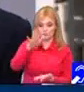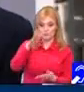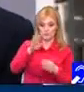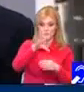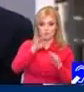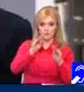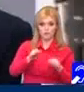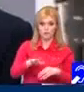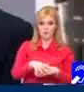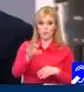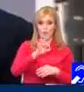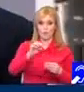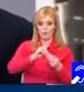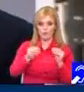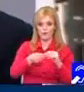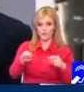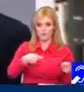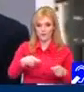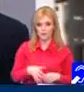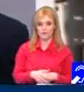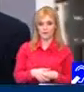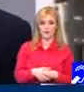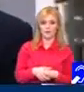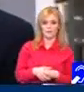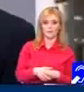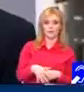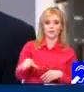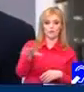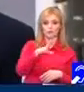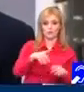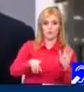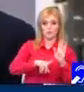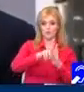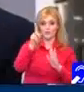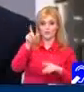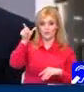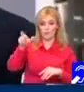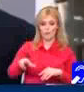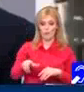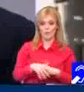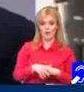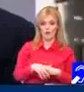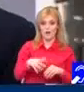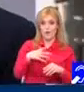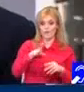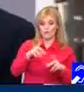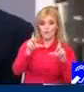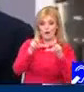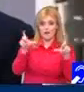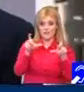of stories detailing top-level deliberations by government of both political hues. The background